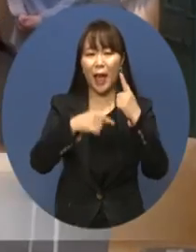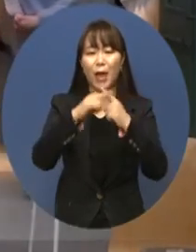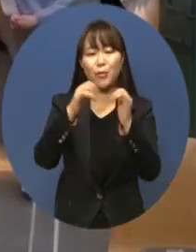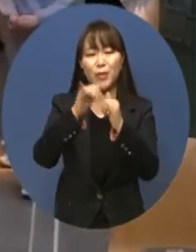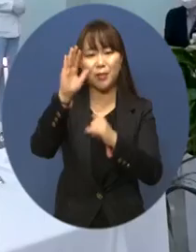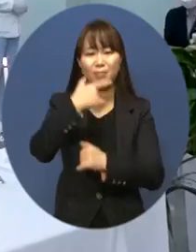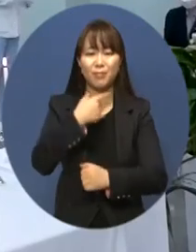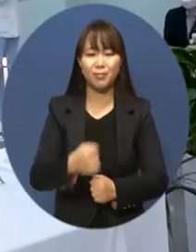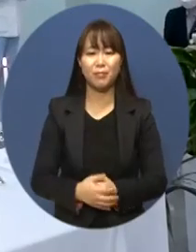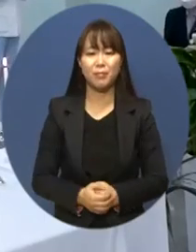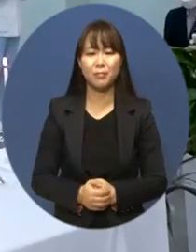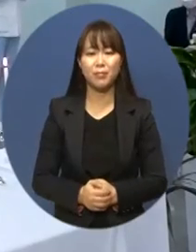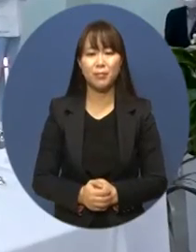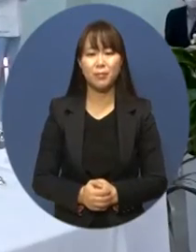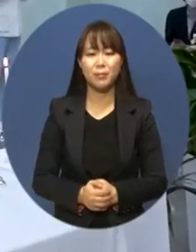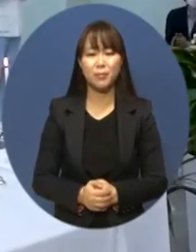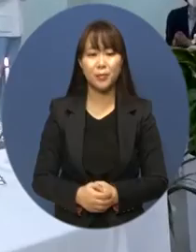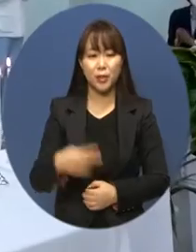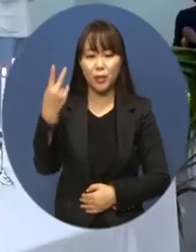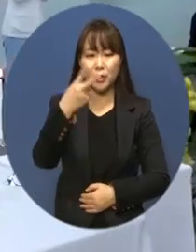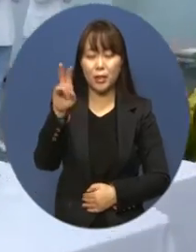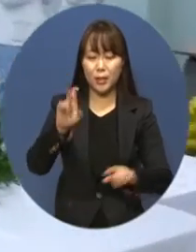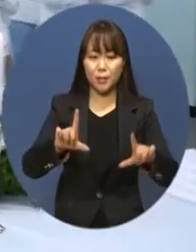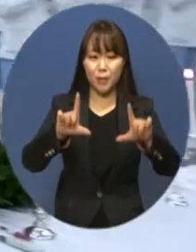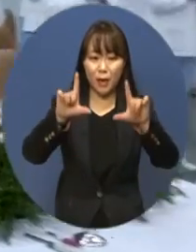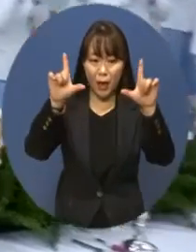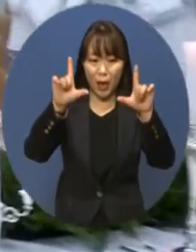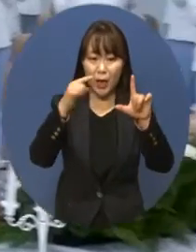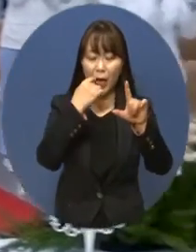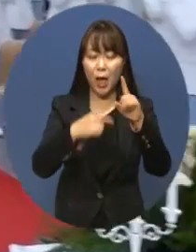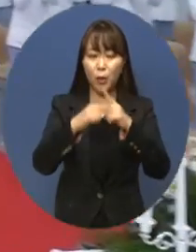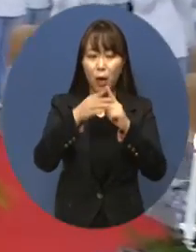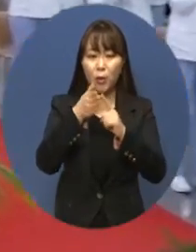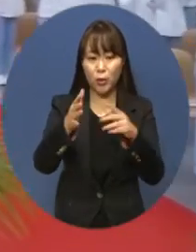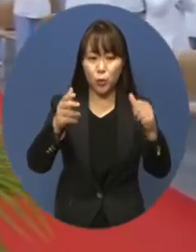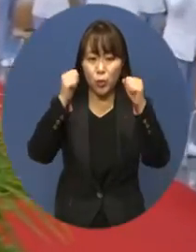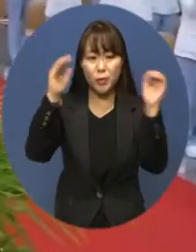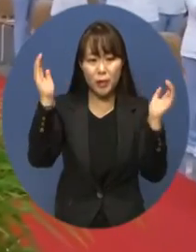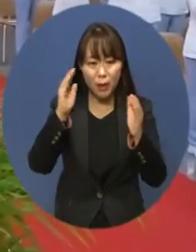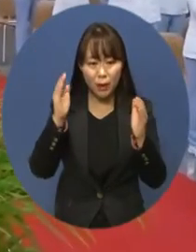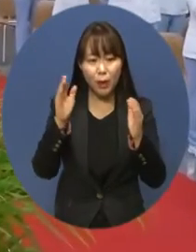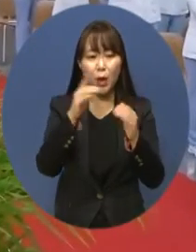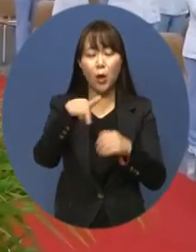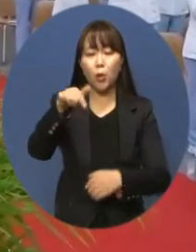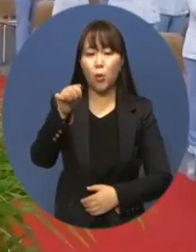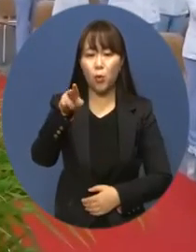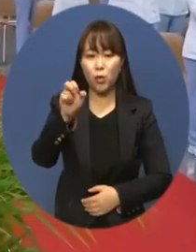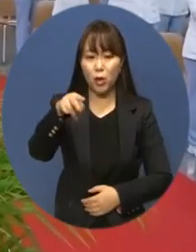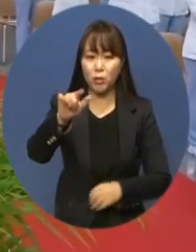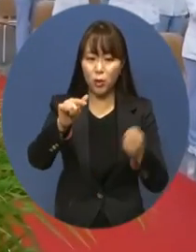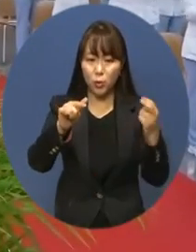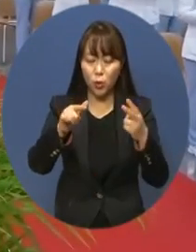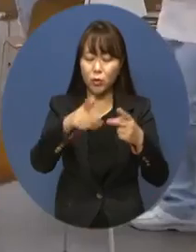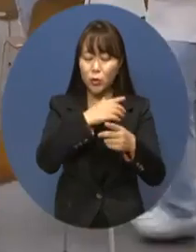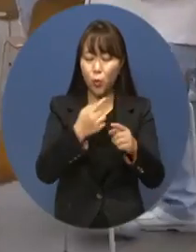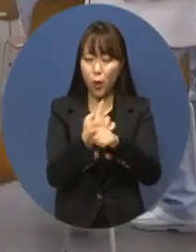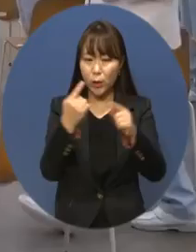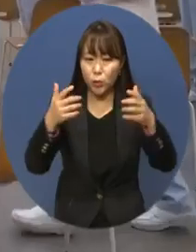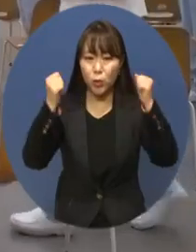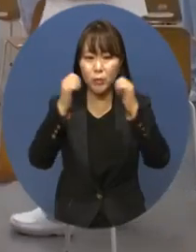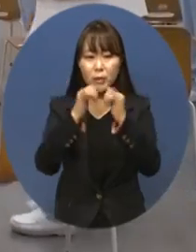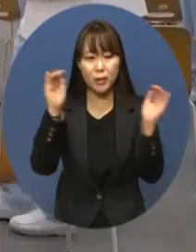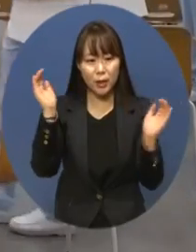있습니다 2020년 군장대학교 간호학과 졸업생인 만학도 고용 선실에 비롯한 졸업생들은